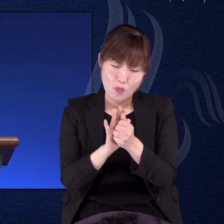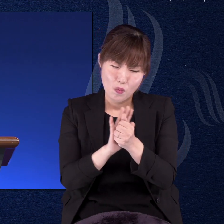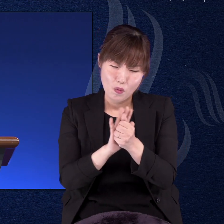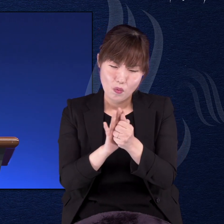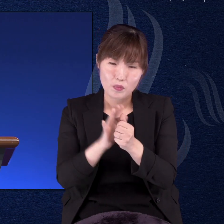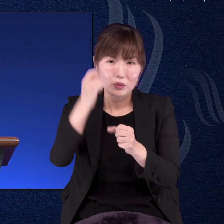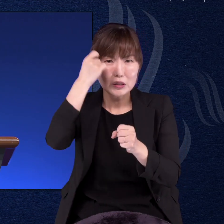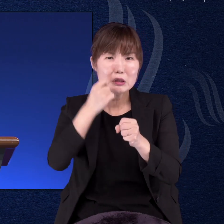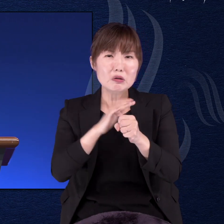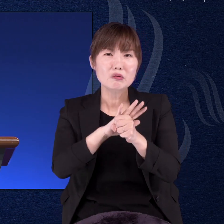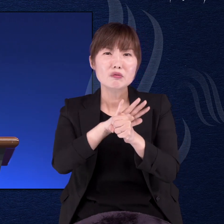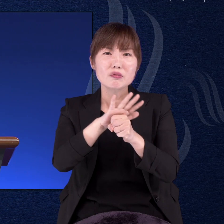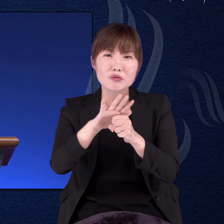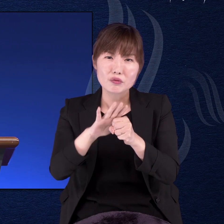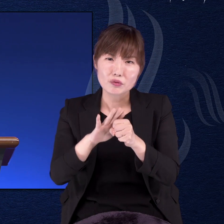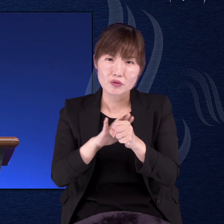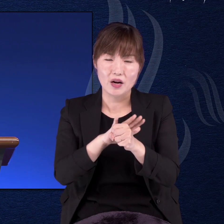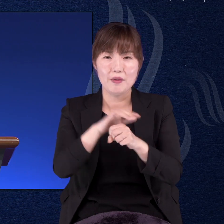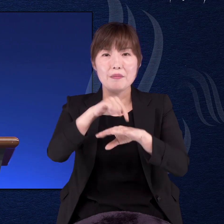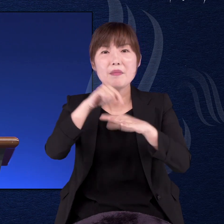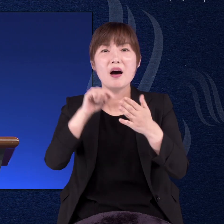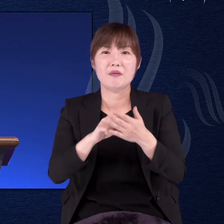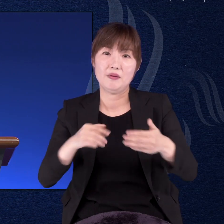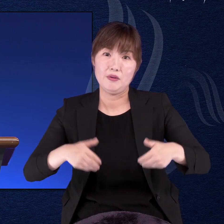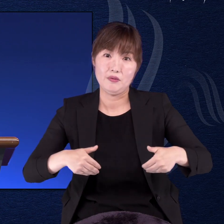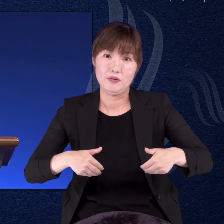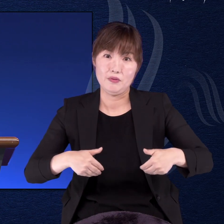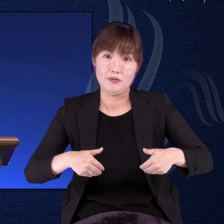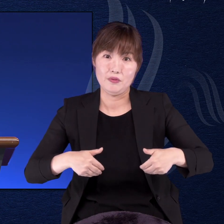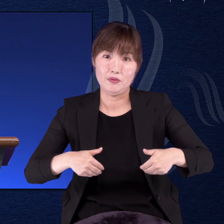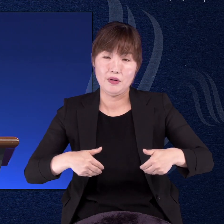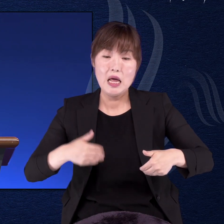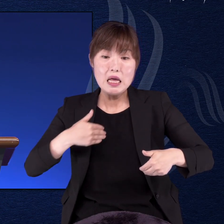우리의 이웃임을 알려주시려고 주셨다고 생각해요.